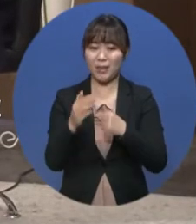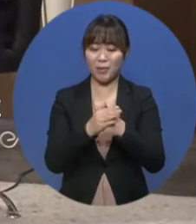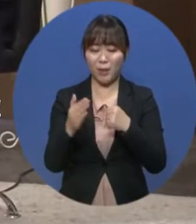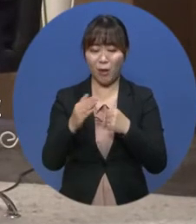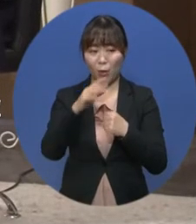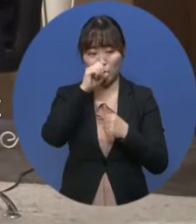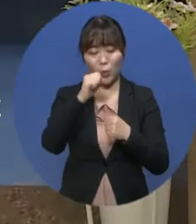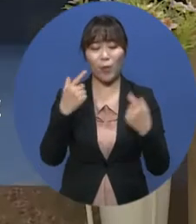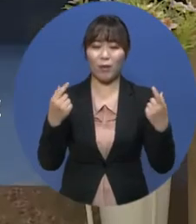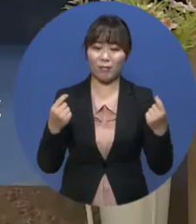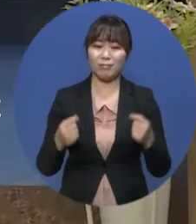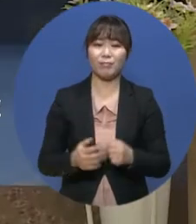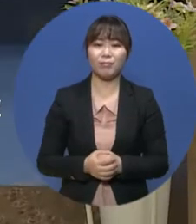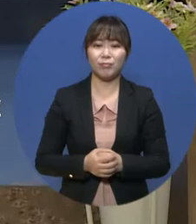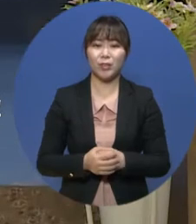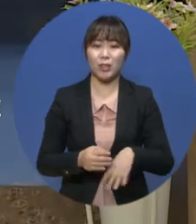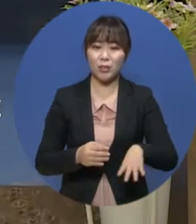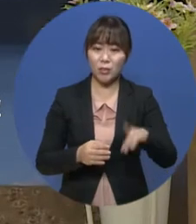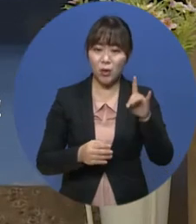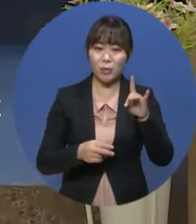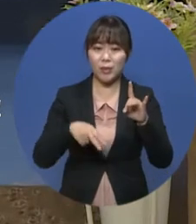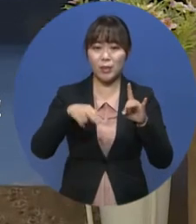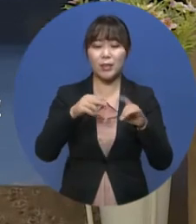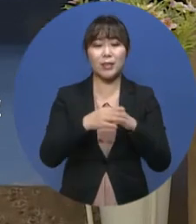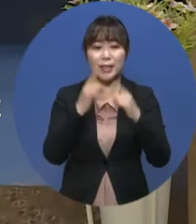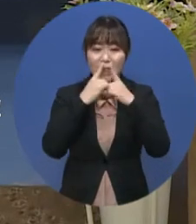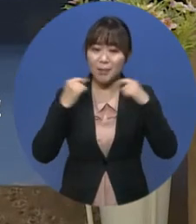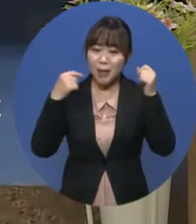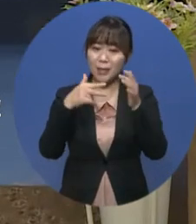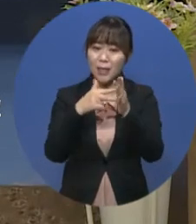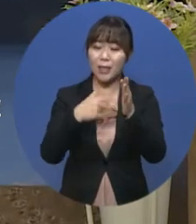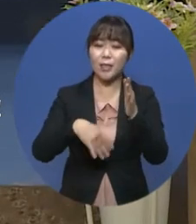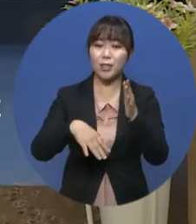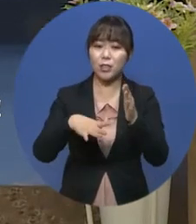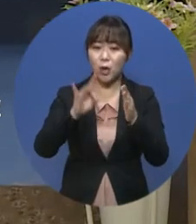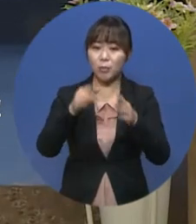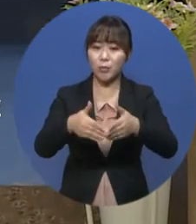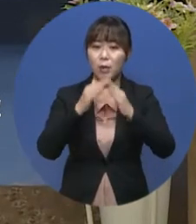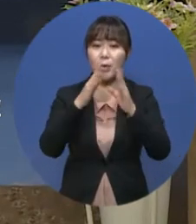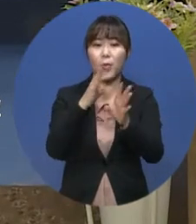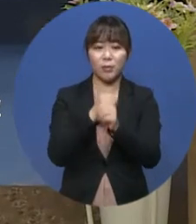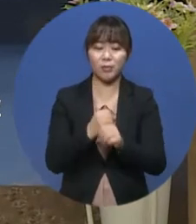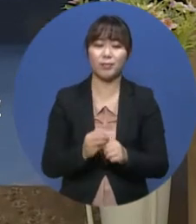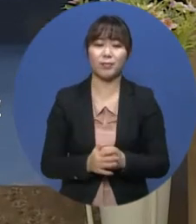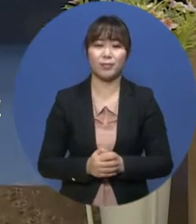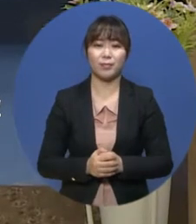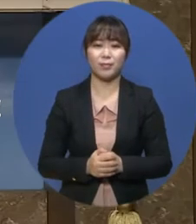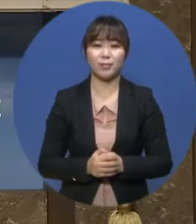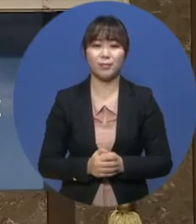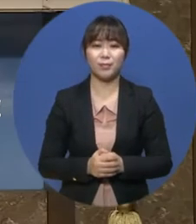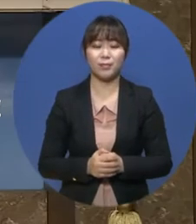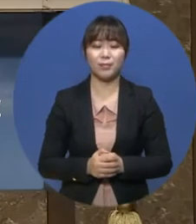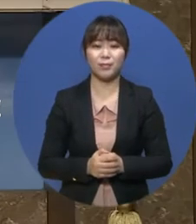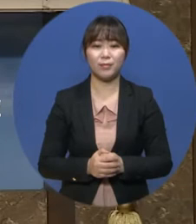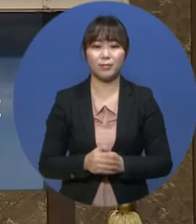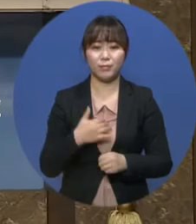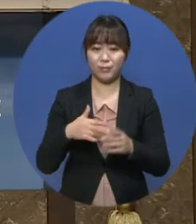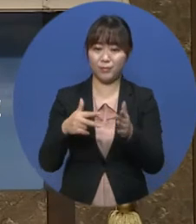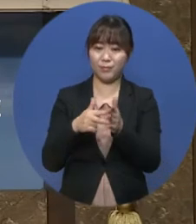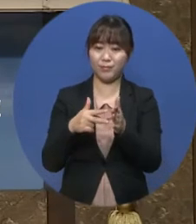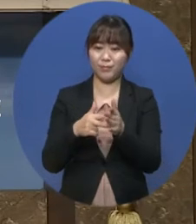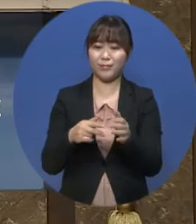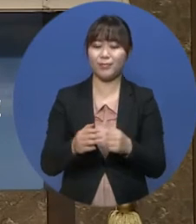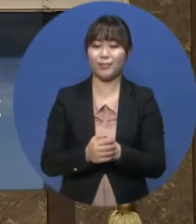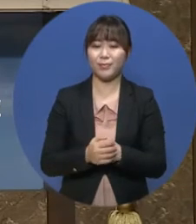생각을 했었는데요 처음에 이스마일 재단이 그럼 언제 설립이 됐나요 음 스마일 제단은